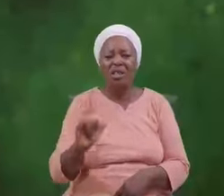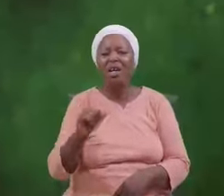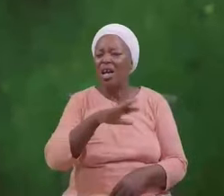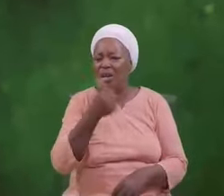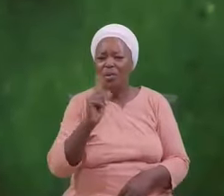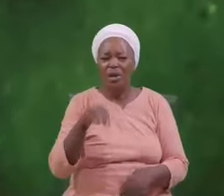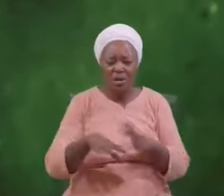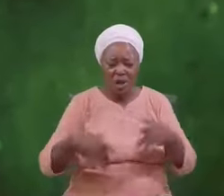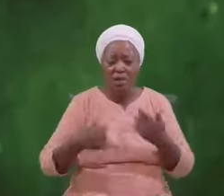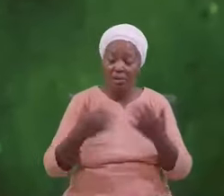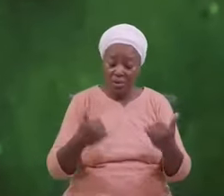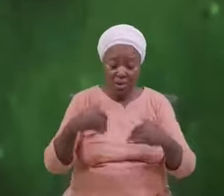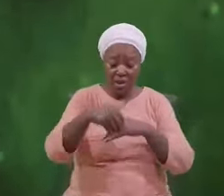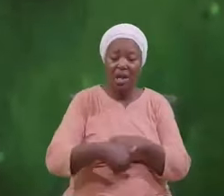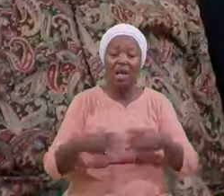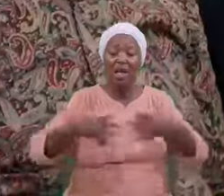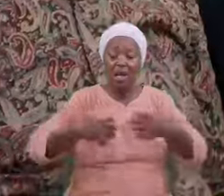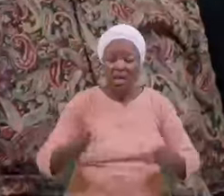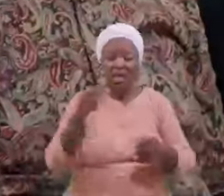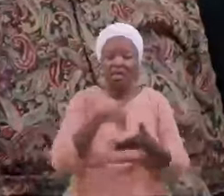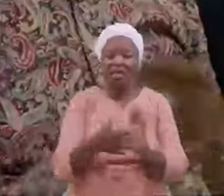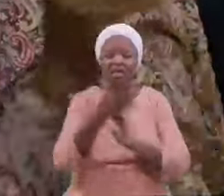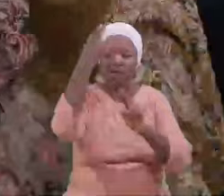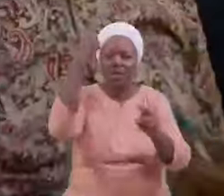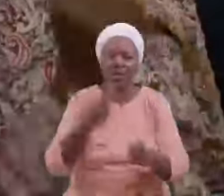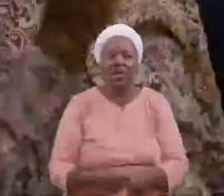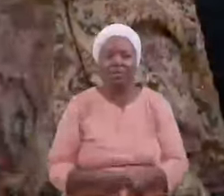ce soir, soyez en guéri au nom de Jésus.